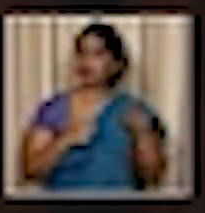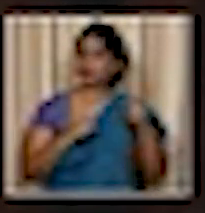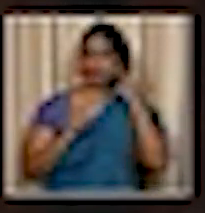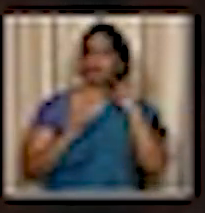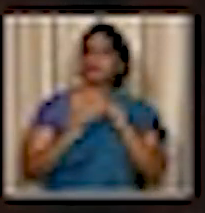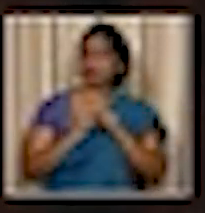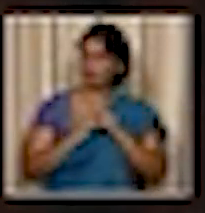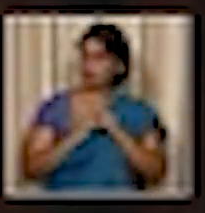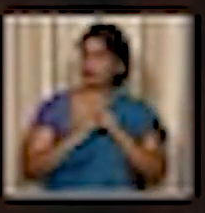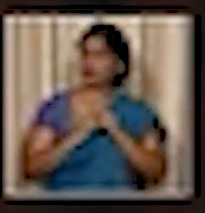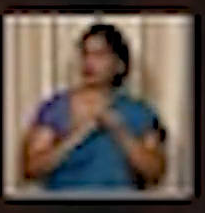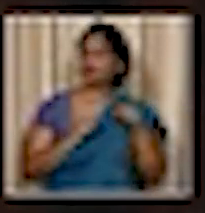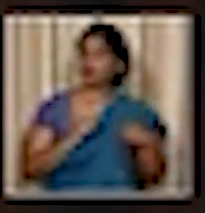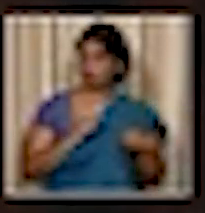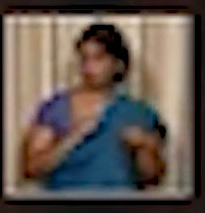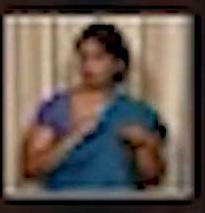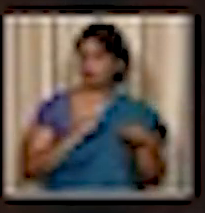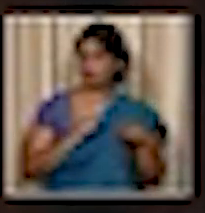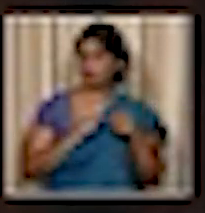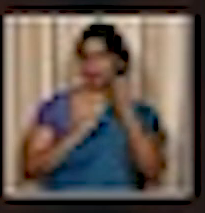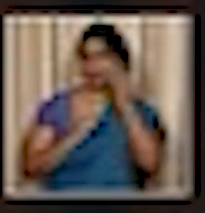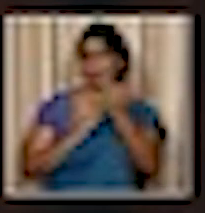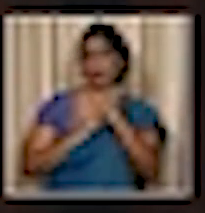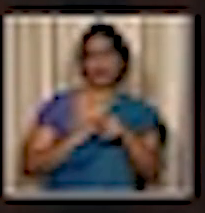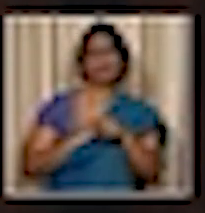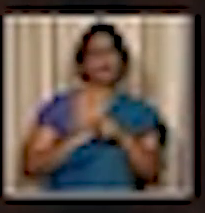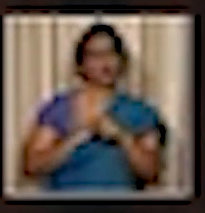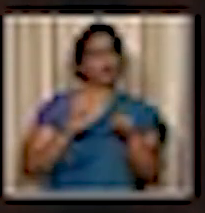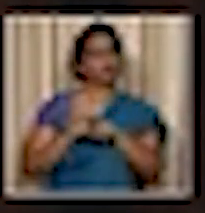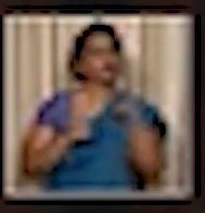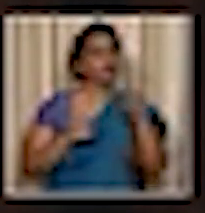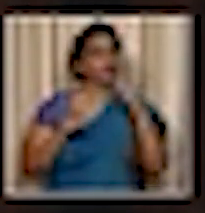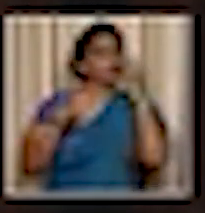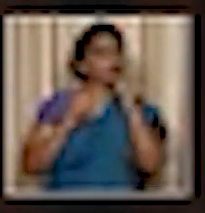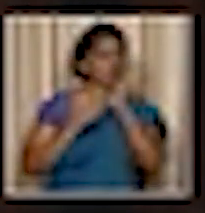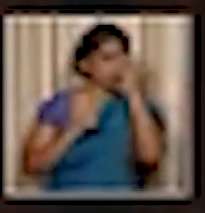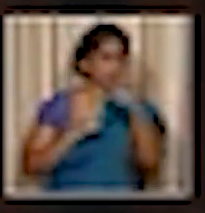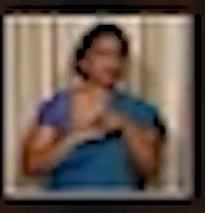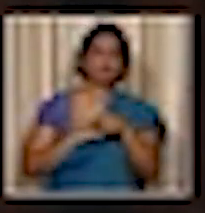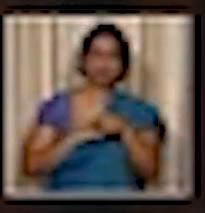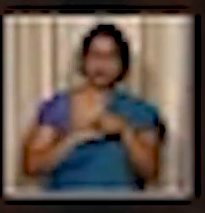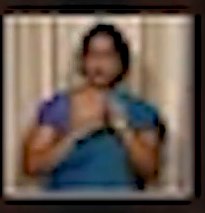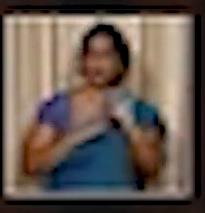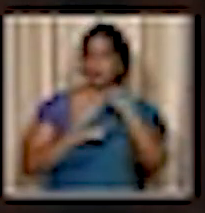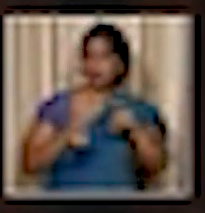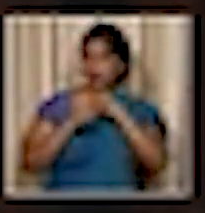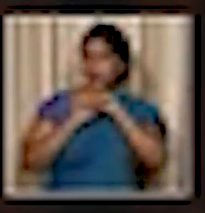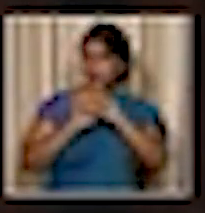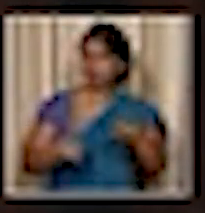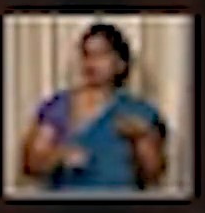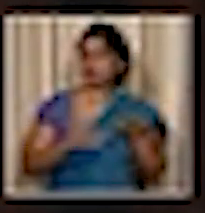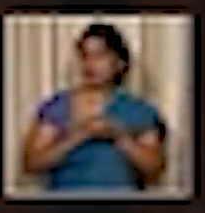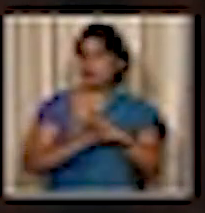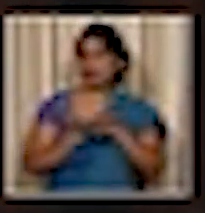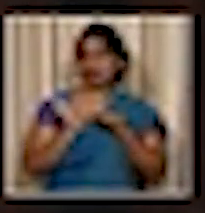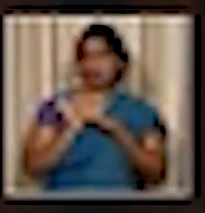කාරණාව පිළිබඳව මේක අපිට පේන්න තියෙනවා. ඒ නිසා ඔබතුමා මේ කරුණා කරලා මේ මේ සභාවට පැහැදිලි කිරීමක් කරගන්න අවශ්‍යයි